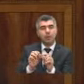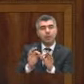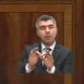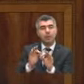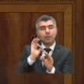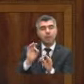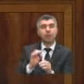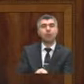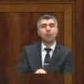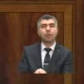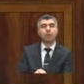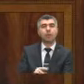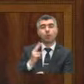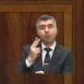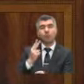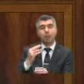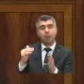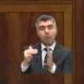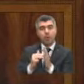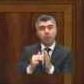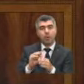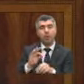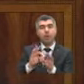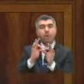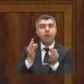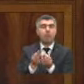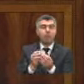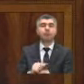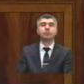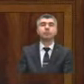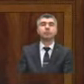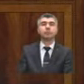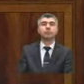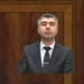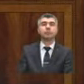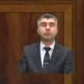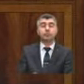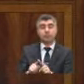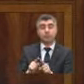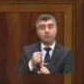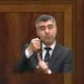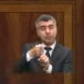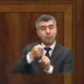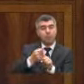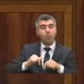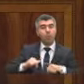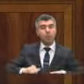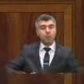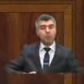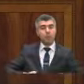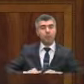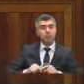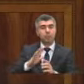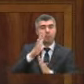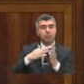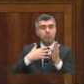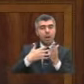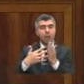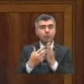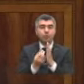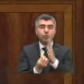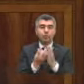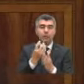إلى 2,000,000 أسرة. وفي نفس السياق تسعى الوزارة في إطار خارطة الطريق